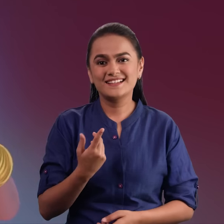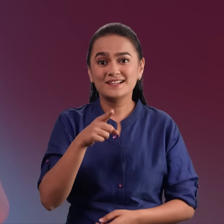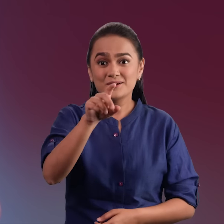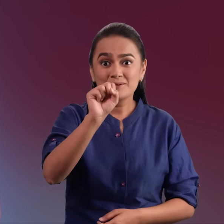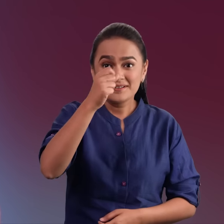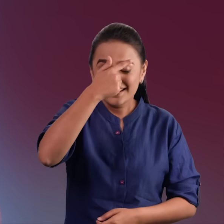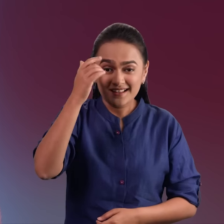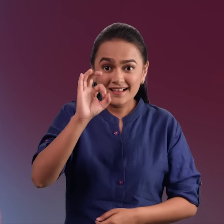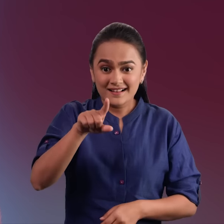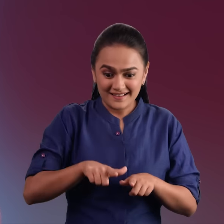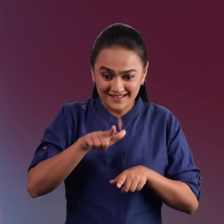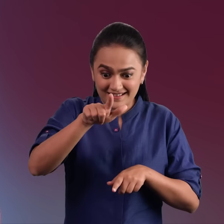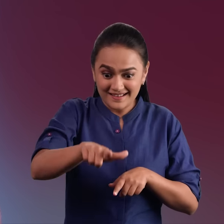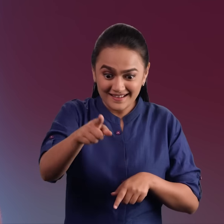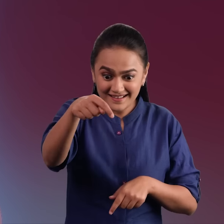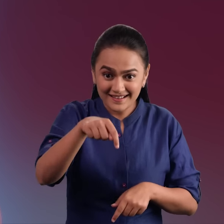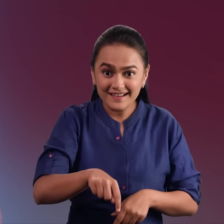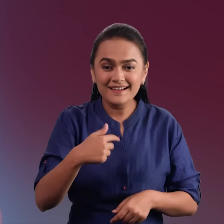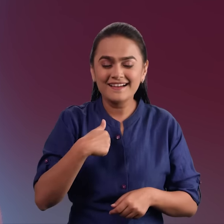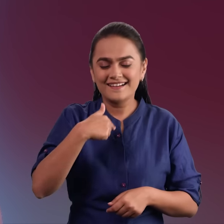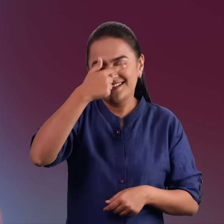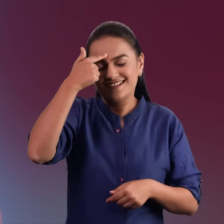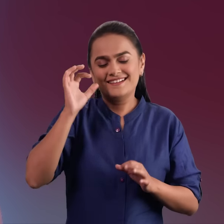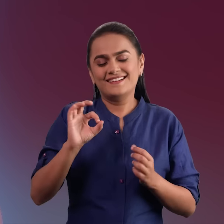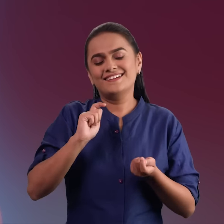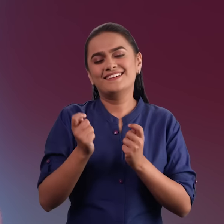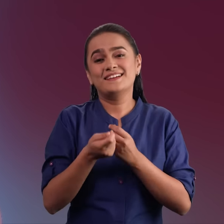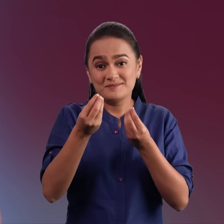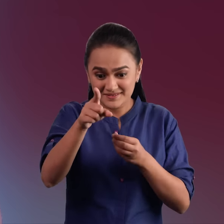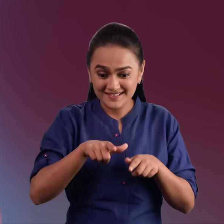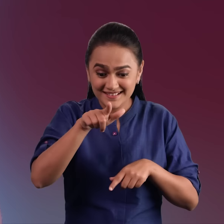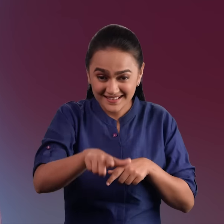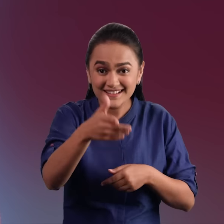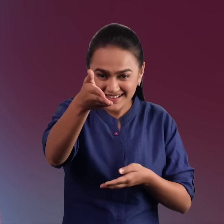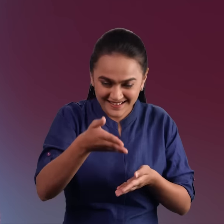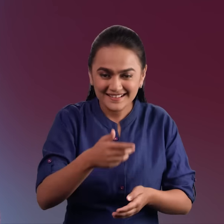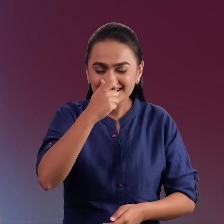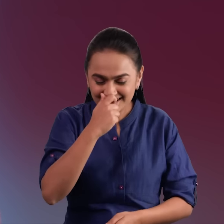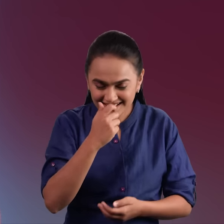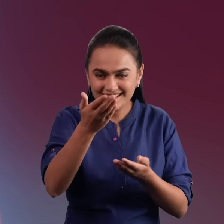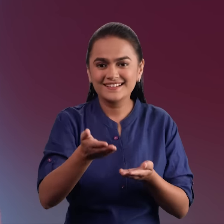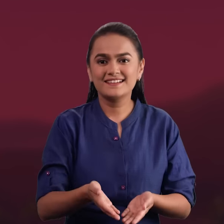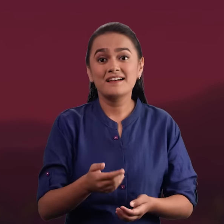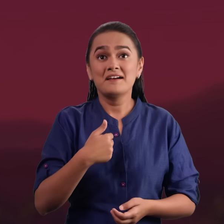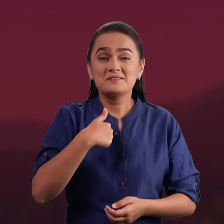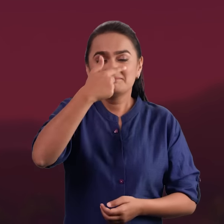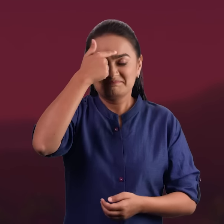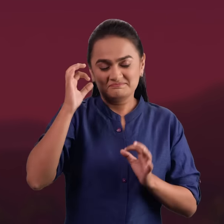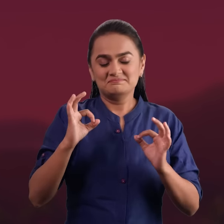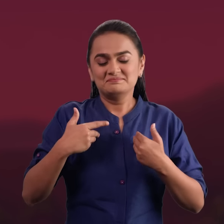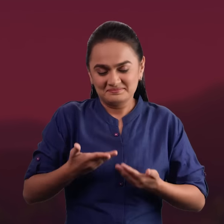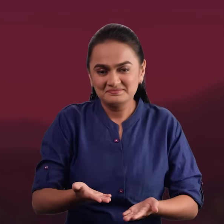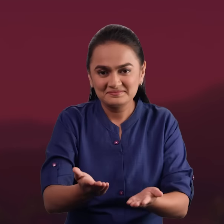बहन। आपके स्पर्श मात्र से मैं पवित्र हो जाऊंगी। कृपया मेरे जल में प्रवेश करें। ये